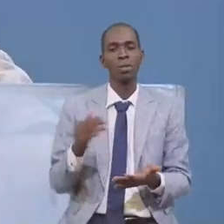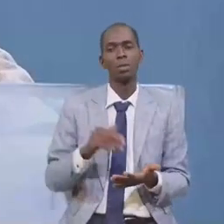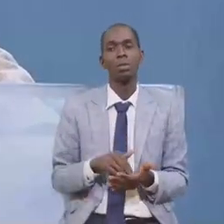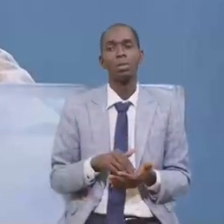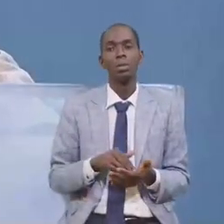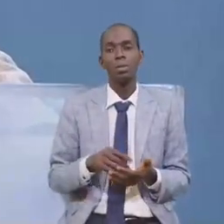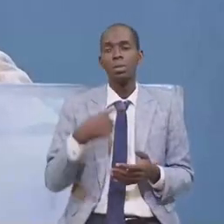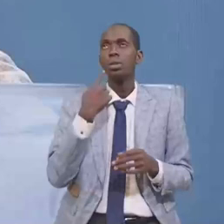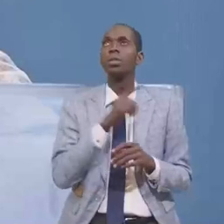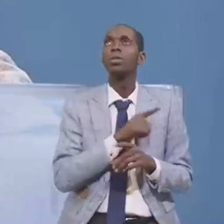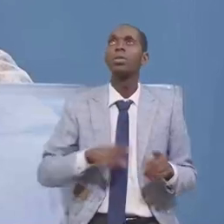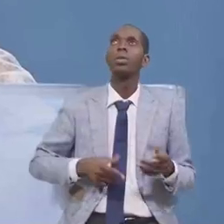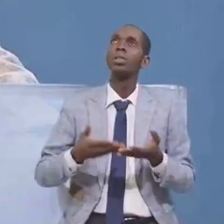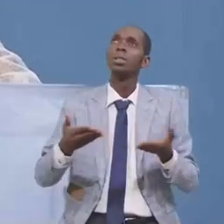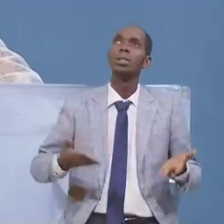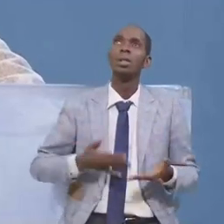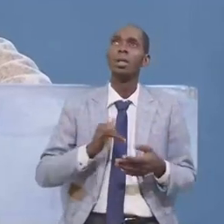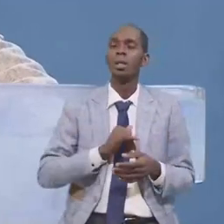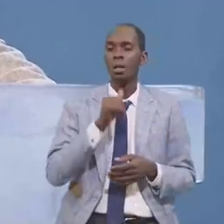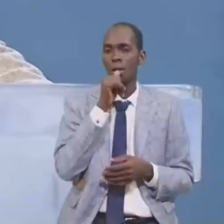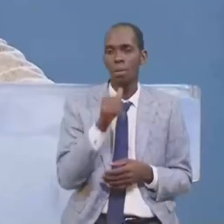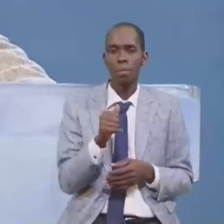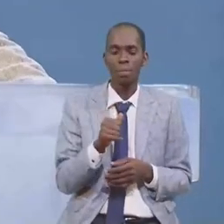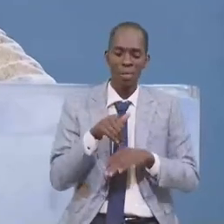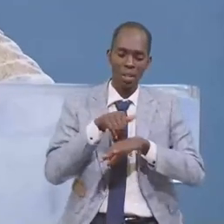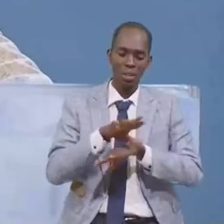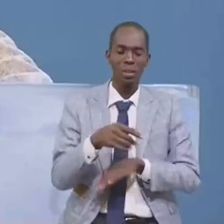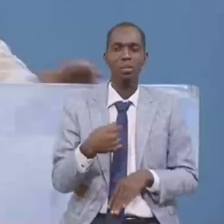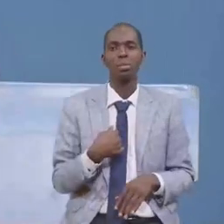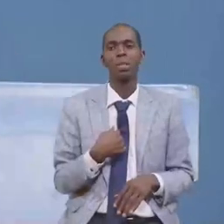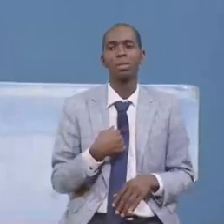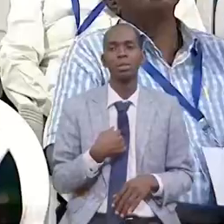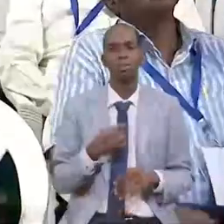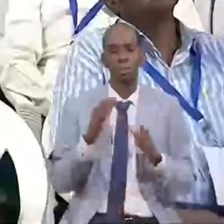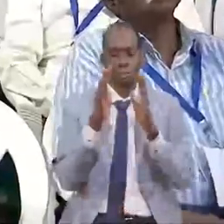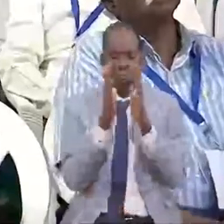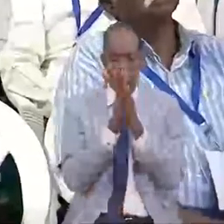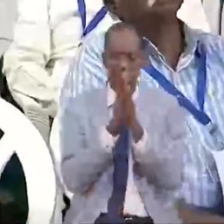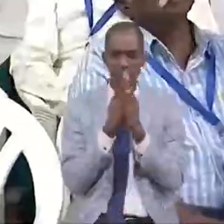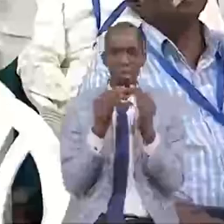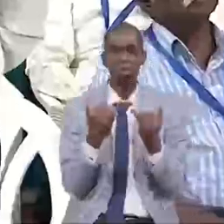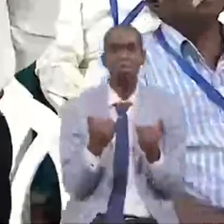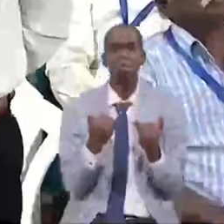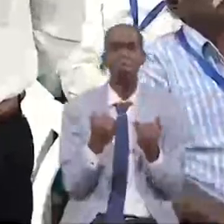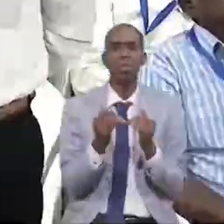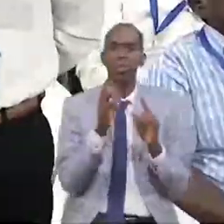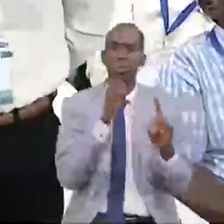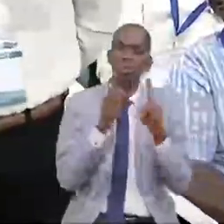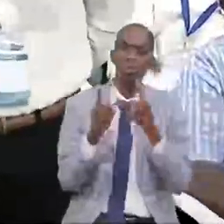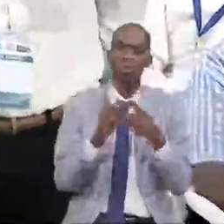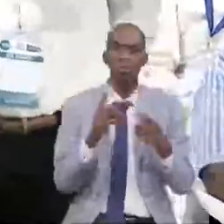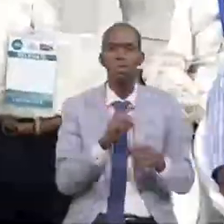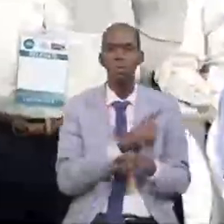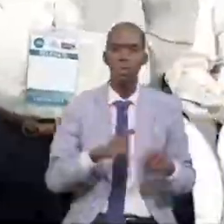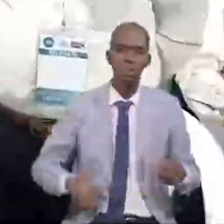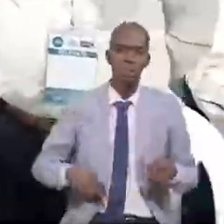Seigneur, me voici. Envoie-moi. Ouvre la bouche et parle à Dieu dans la